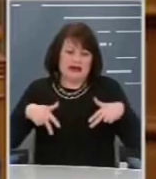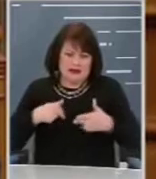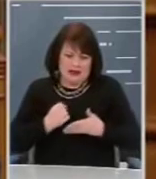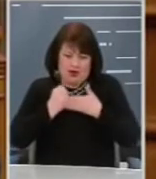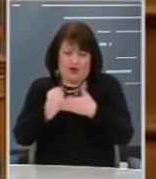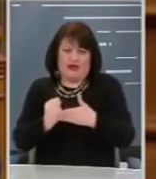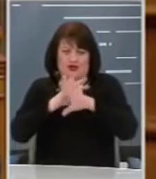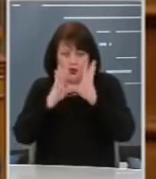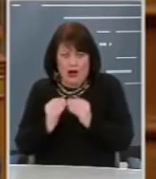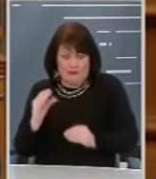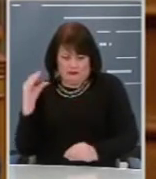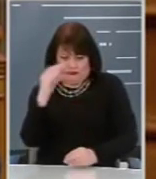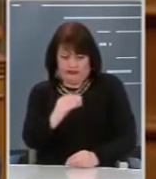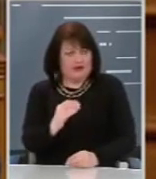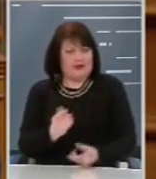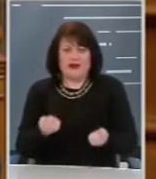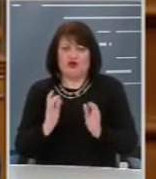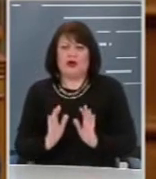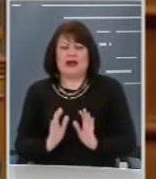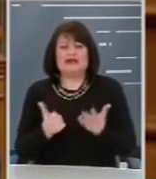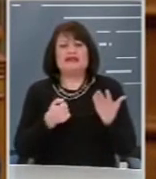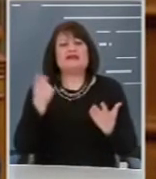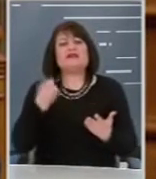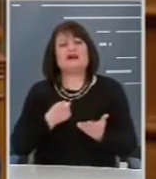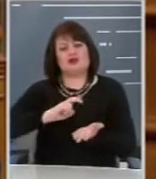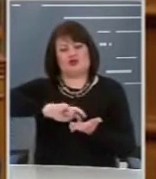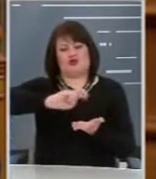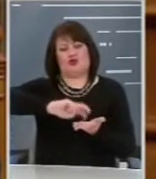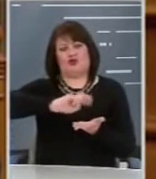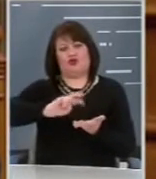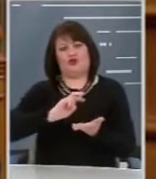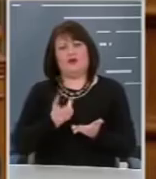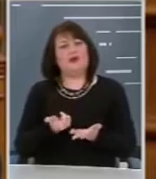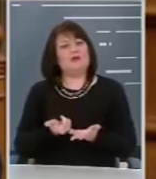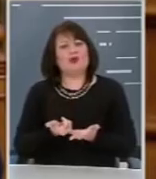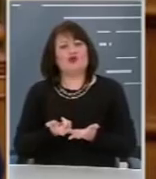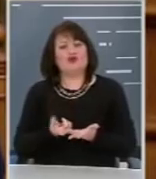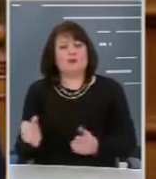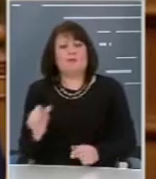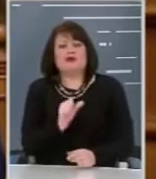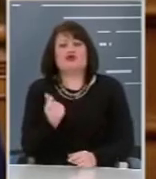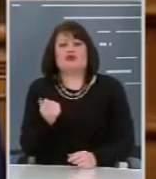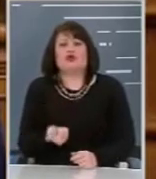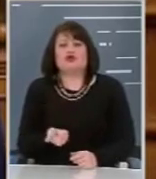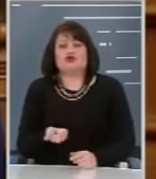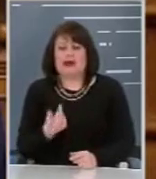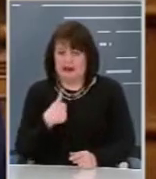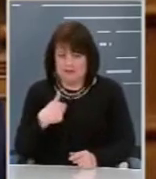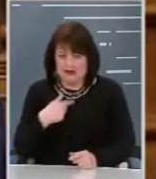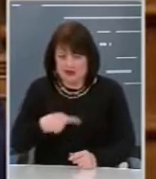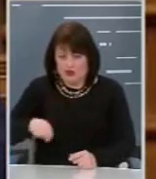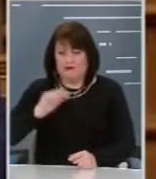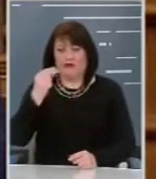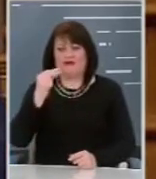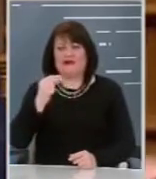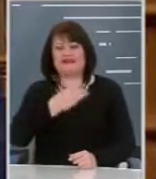επιχορήγησης στις τράπεζες? Το 60% συνεχίζεται να παίρνετε χρήματα. Εμείς, ξέρετε κύριε Μητσοτάκη, όλοι οι βουλευτές του